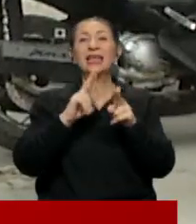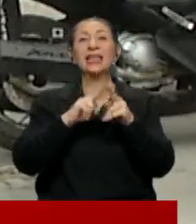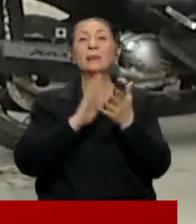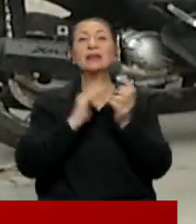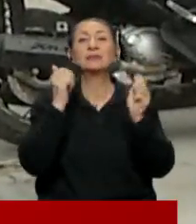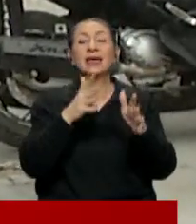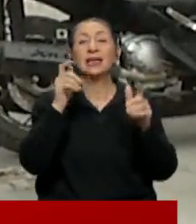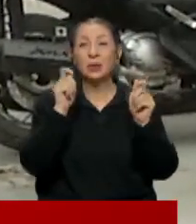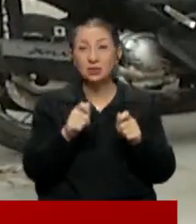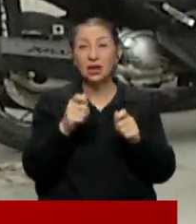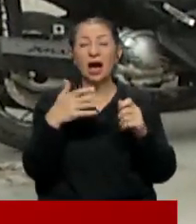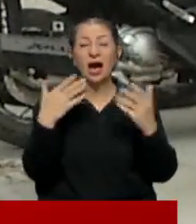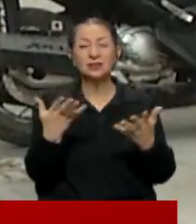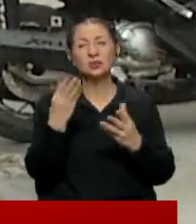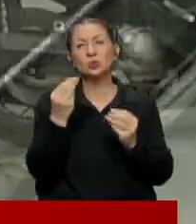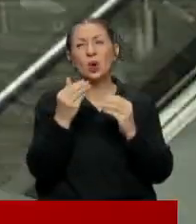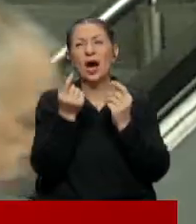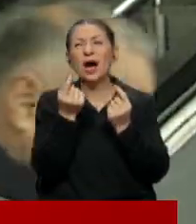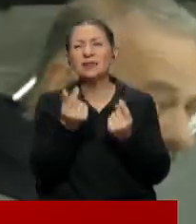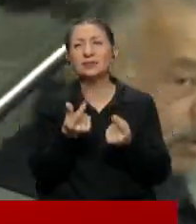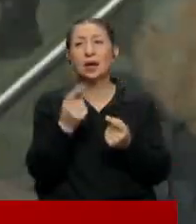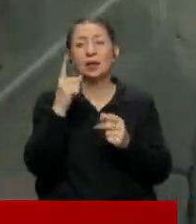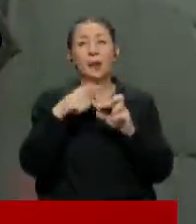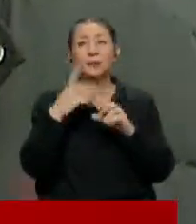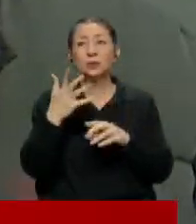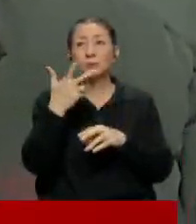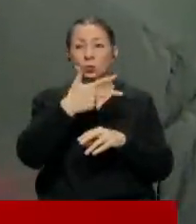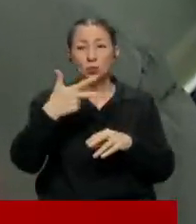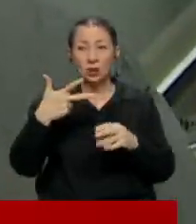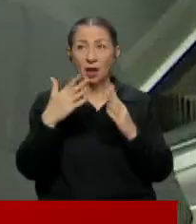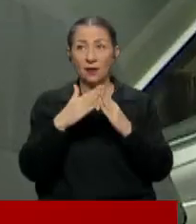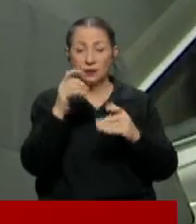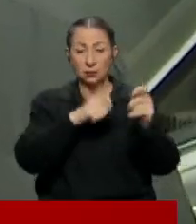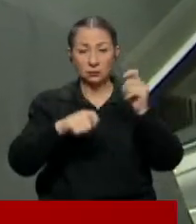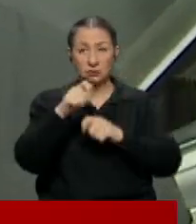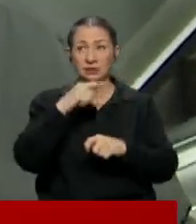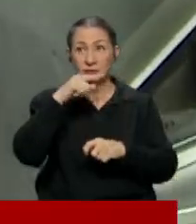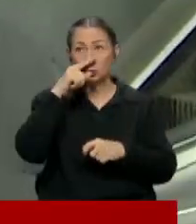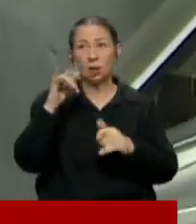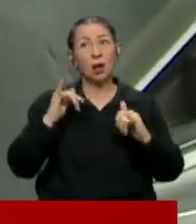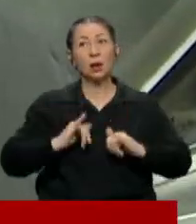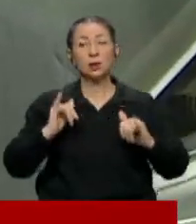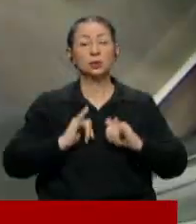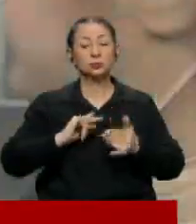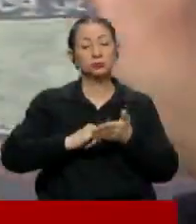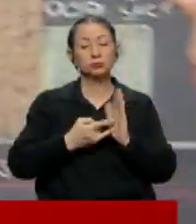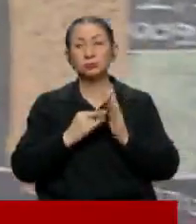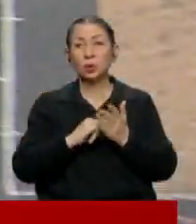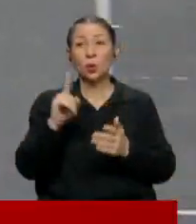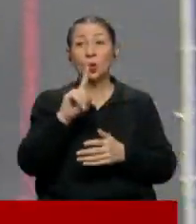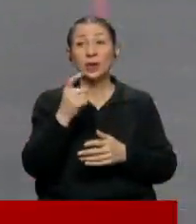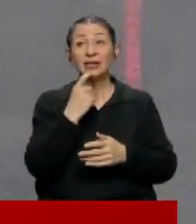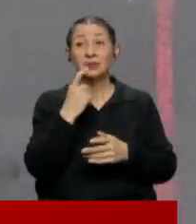tazminatıyla yapılacaklar artık çok sınırlı. Rahmetli babam 3 katlı evimizde yaptık bu Zeytinburnu'nda. Rahat rahat da geçiniyorduk. 10